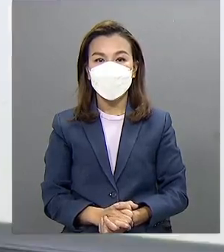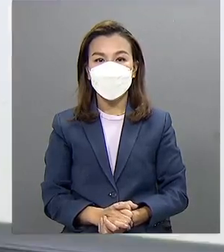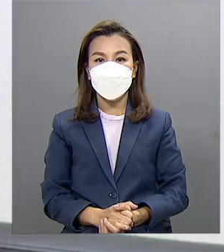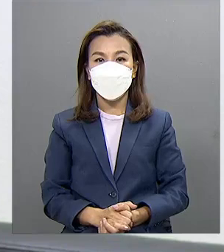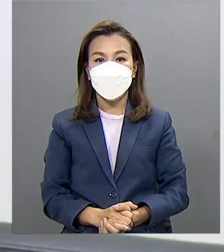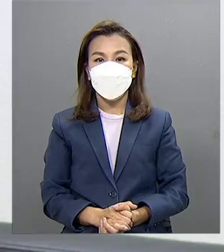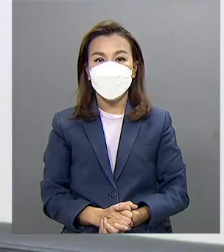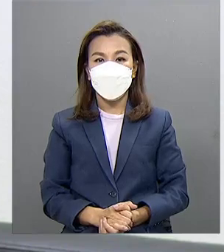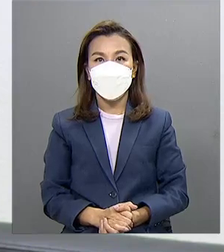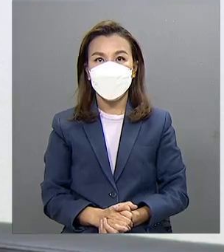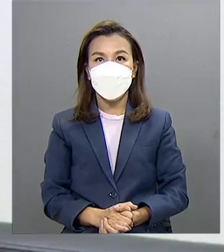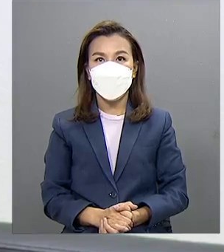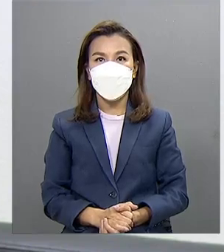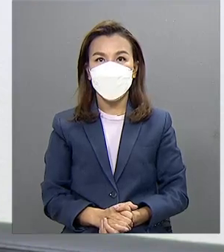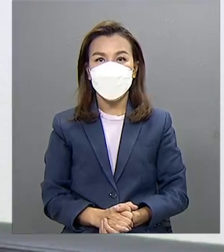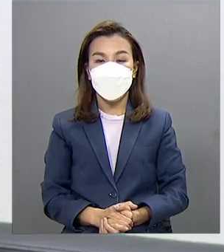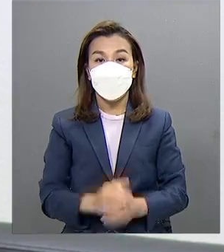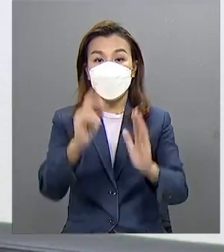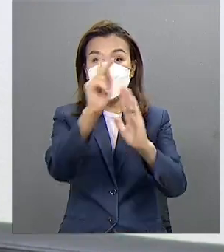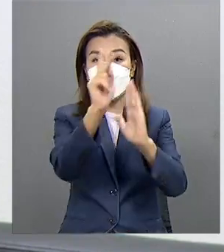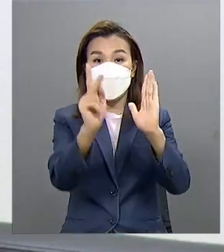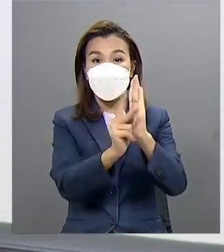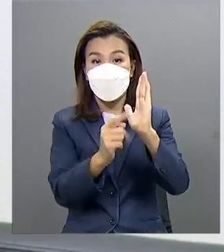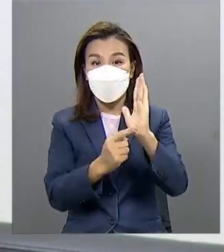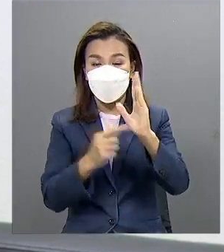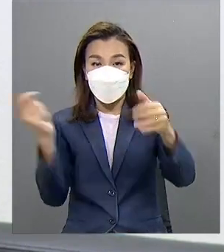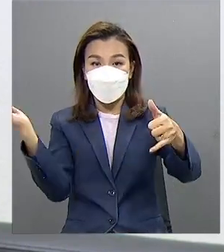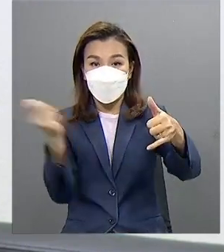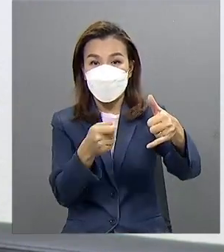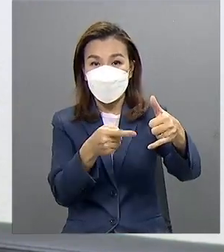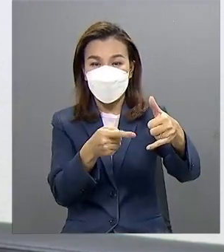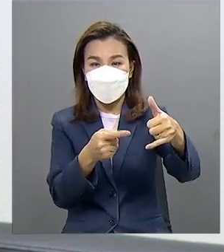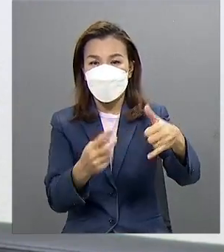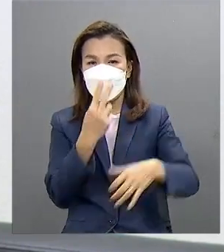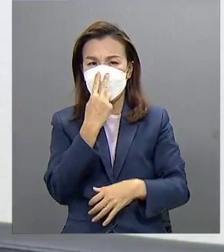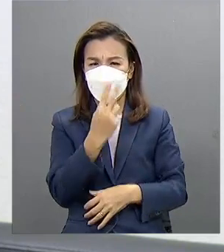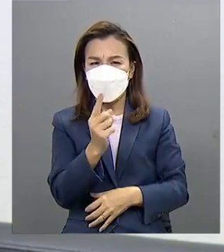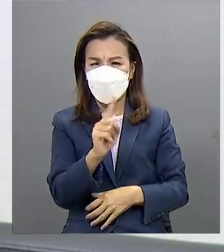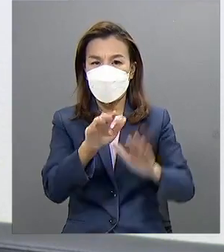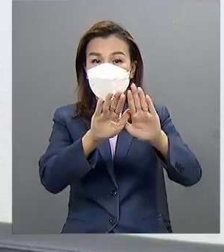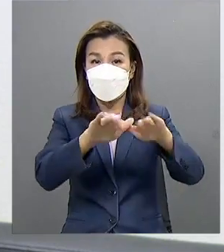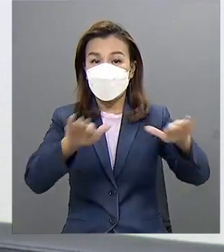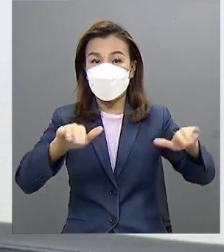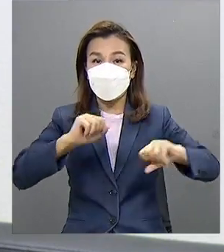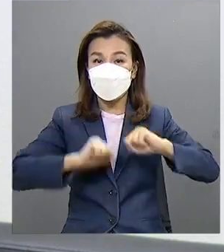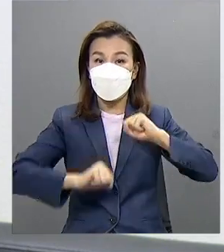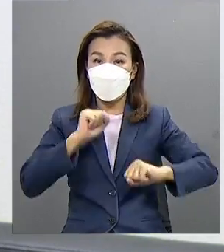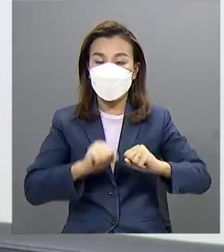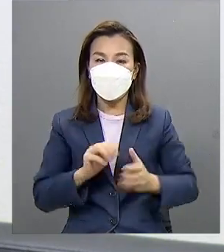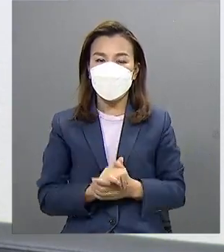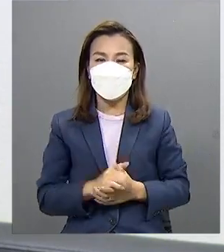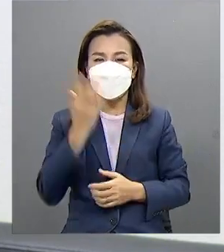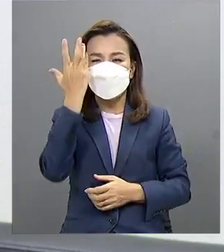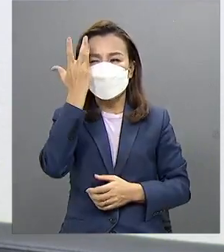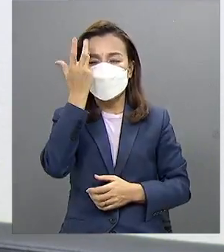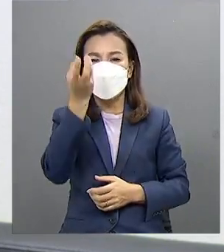อย่างนี้ครับก็คือกฎหมายเนี่ยเวลาเราจะลงโทษใครเนี่ยเนาะเขาก็บางทีเขาก็ดูว่าเด็กหรือเยาวชนเนี่ยนะครับบางทีขาดความยับยั้งชั่งใจเนาะบางทีเด็ก